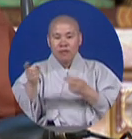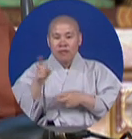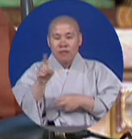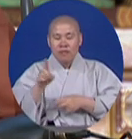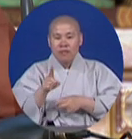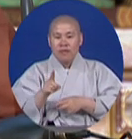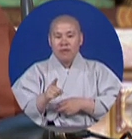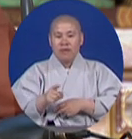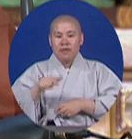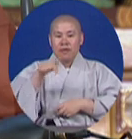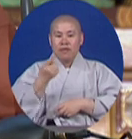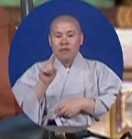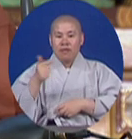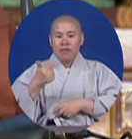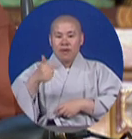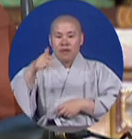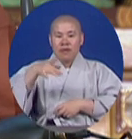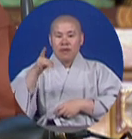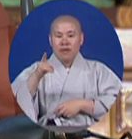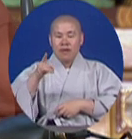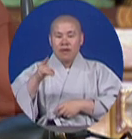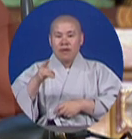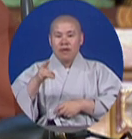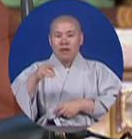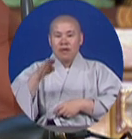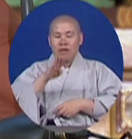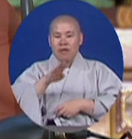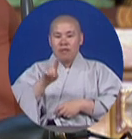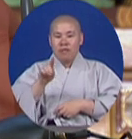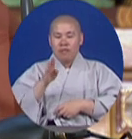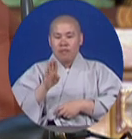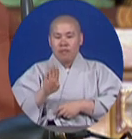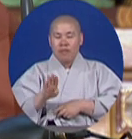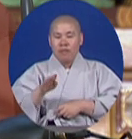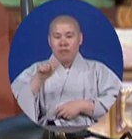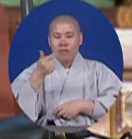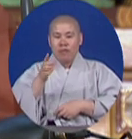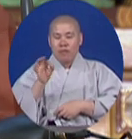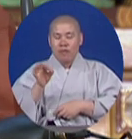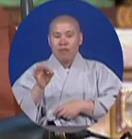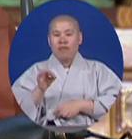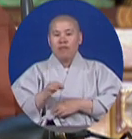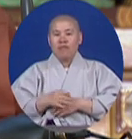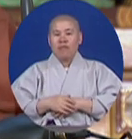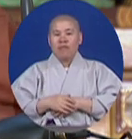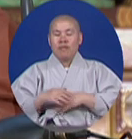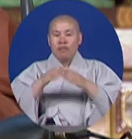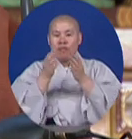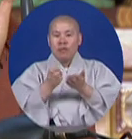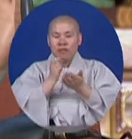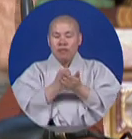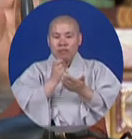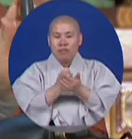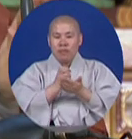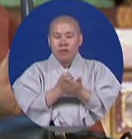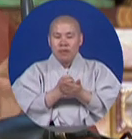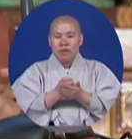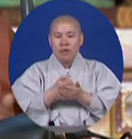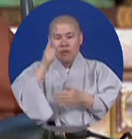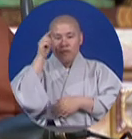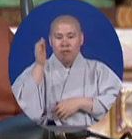관제법 공이라. 제법이 공함을 보는 거, 그게 깨닫는 겁니다. 밖으로. 그런데 밖으로